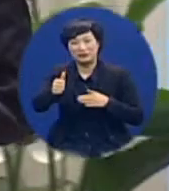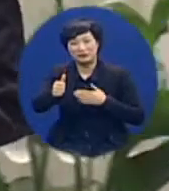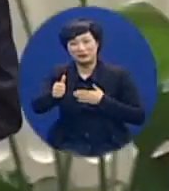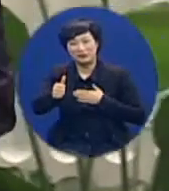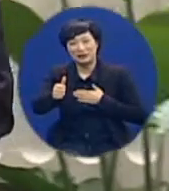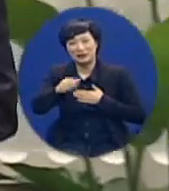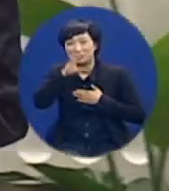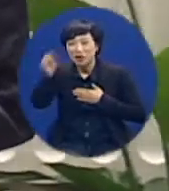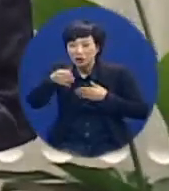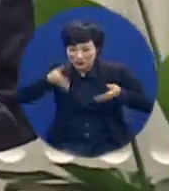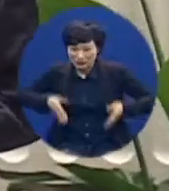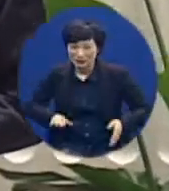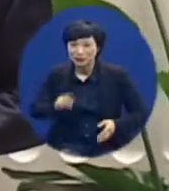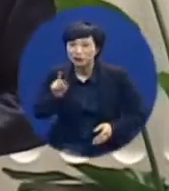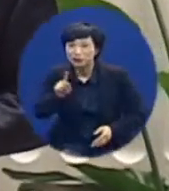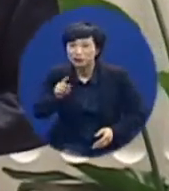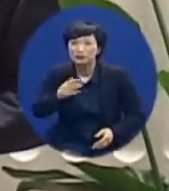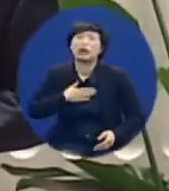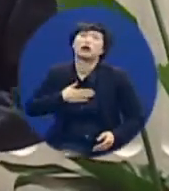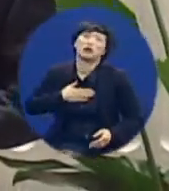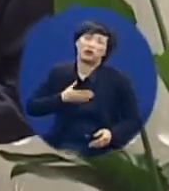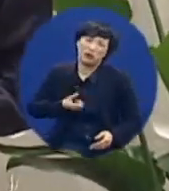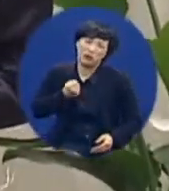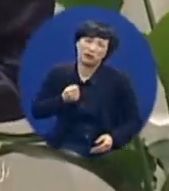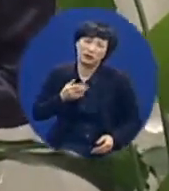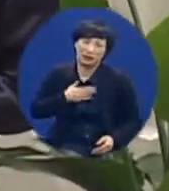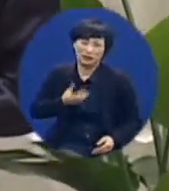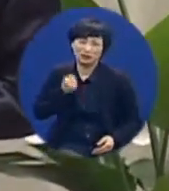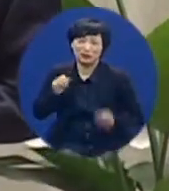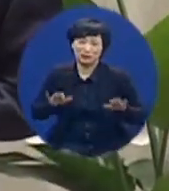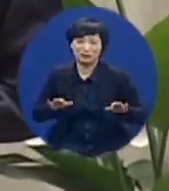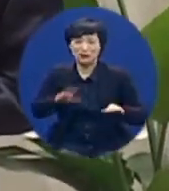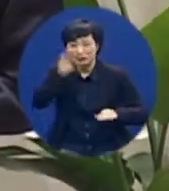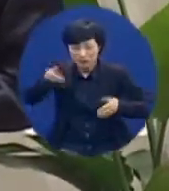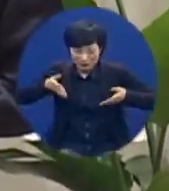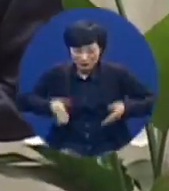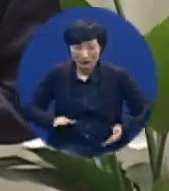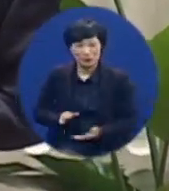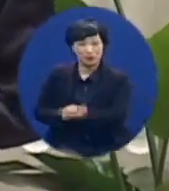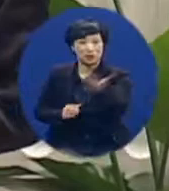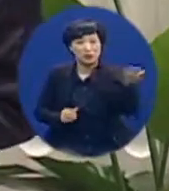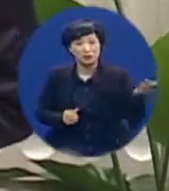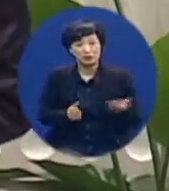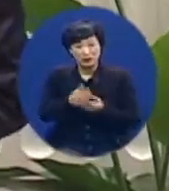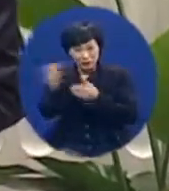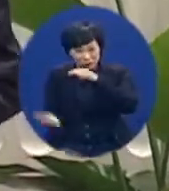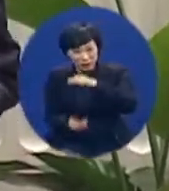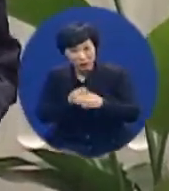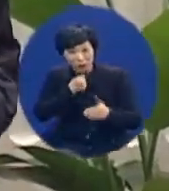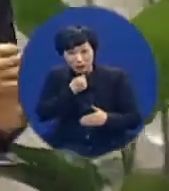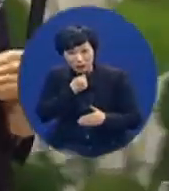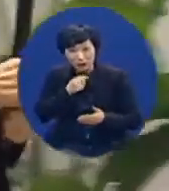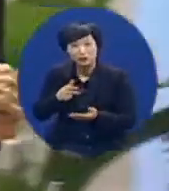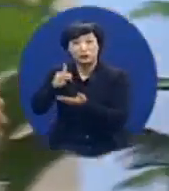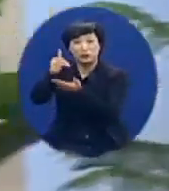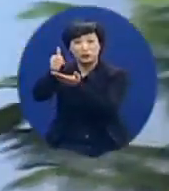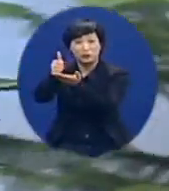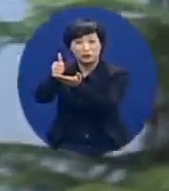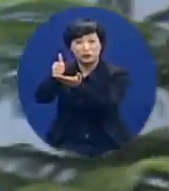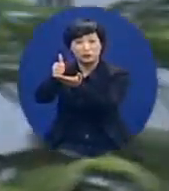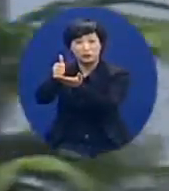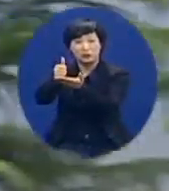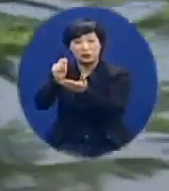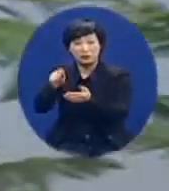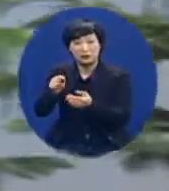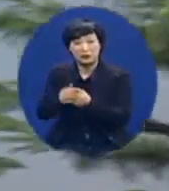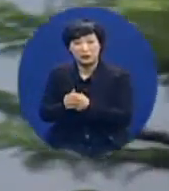성탄은 내 겁니다. Let us put our hands up. Lord, the holy bird is mine, but he was